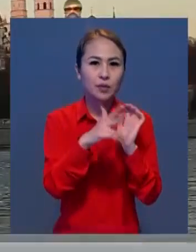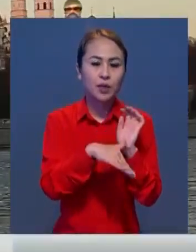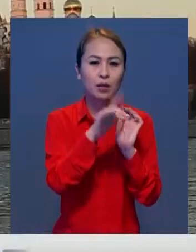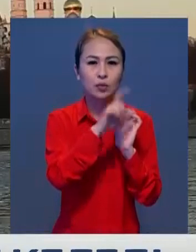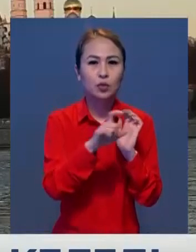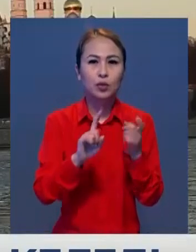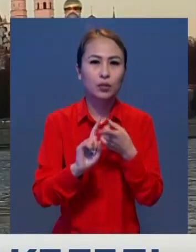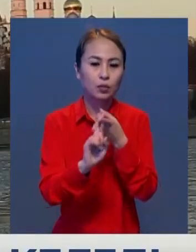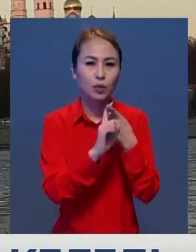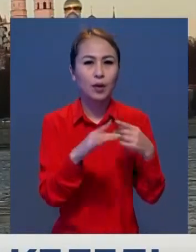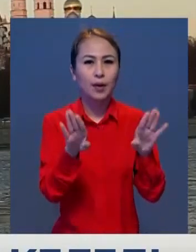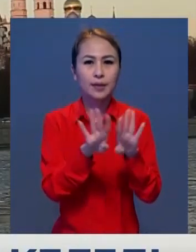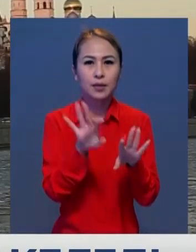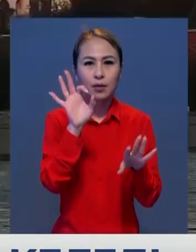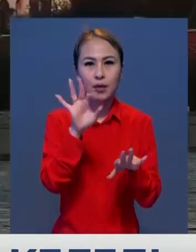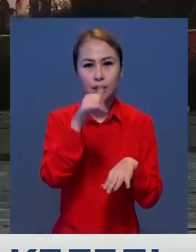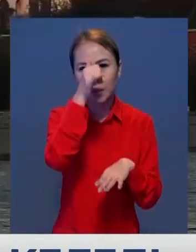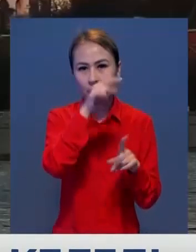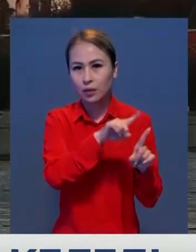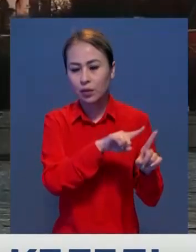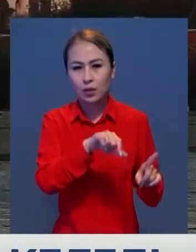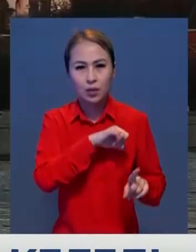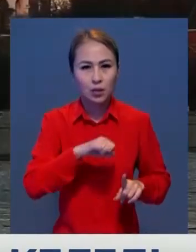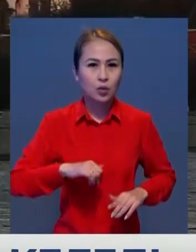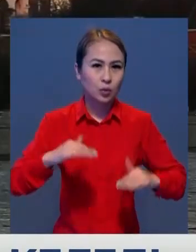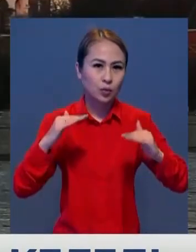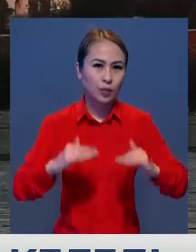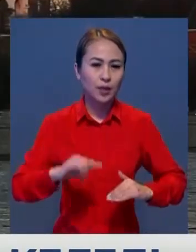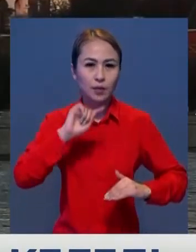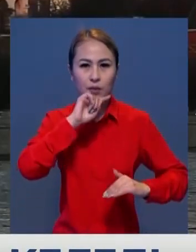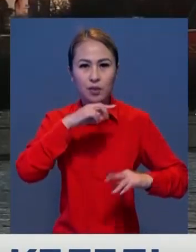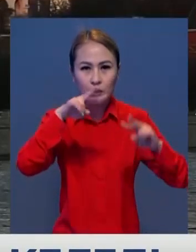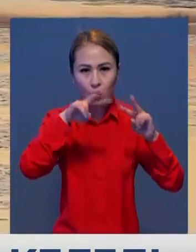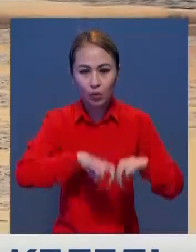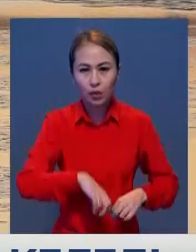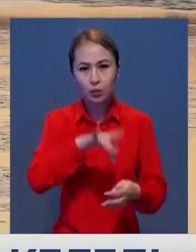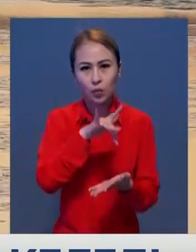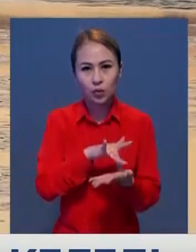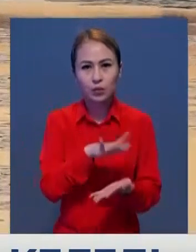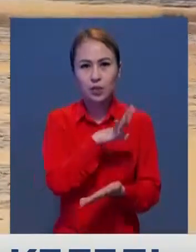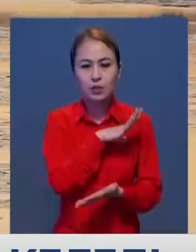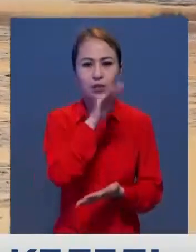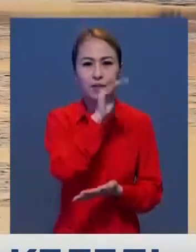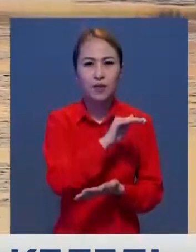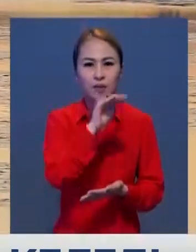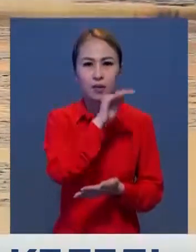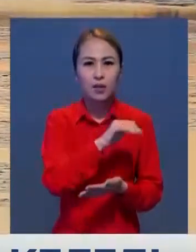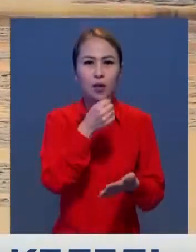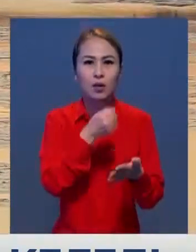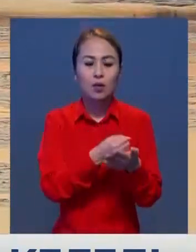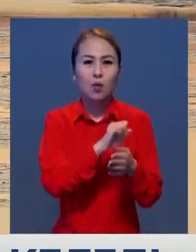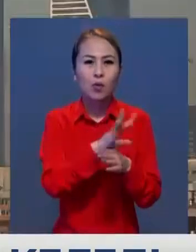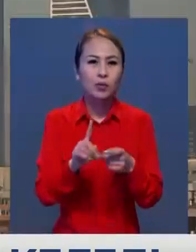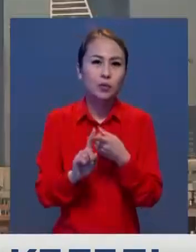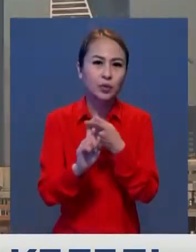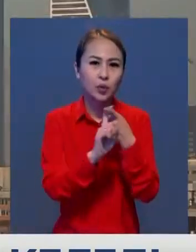18 мыңдай адам жұқтырған. Бұл қазан айынан бергі ең төменгі көрсеткіш. Экономикалық зерттеулер орталығының болжамынша, сәуірге қарай